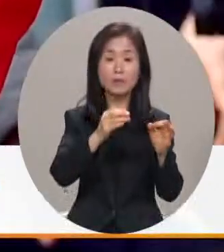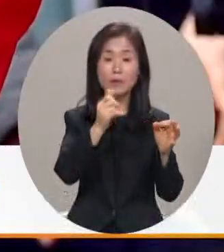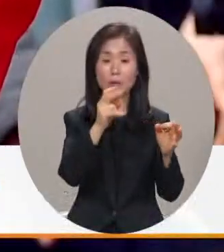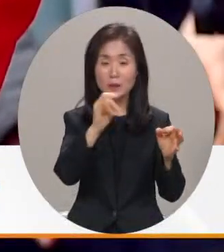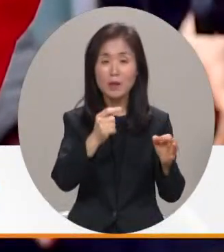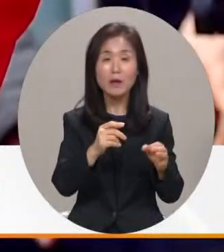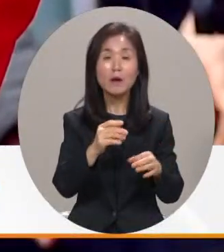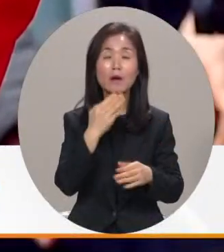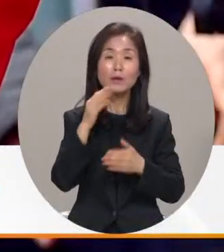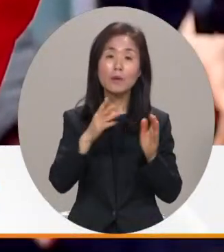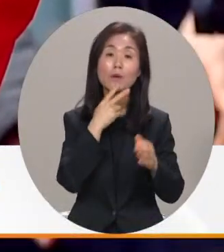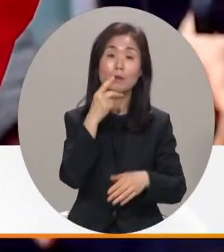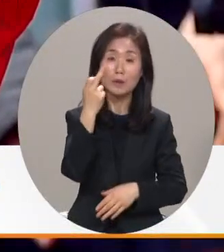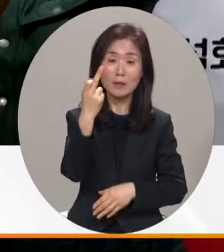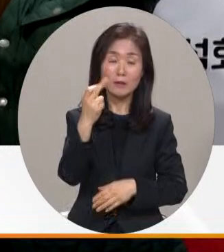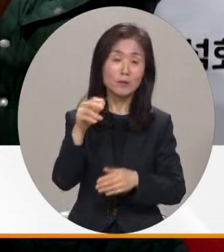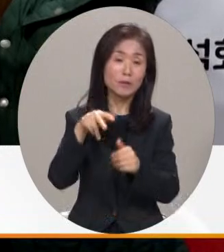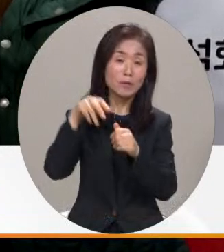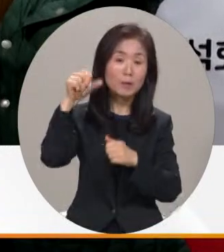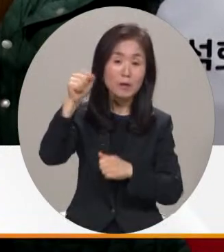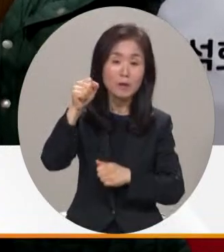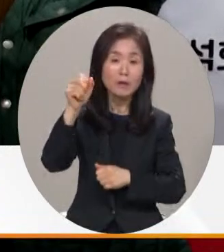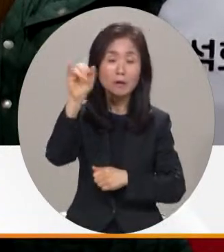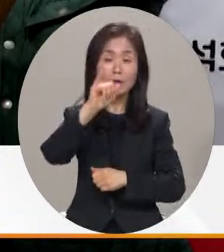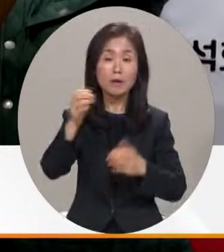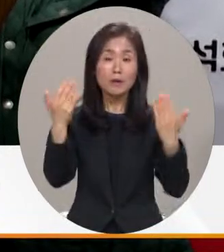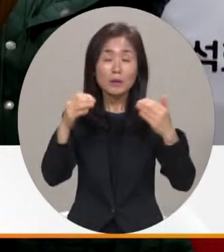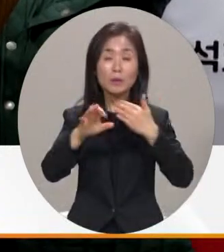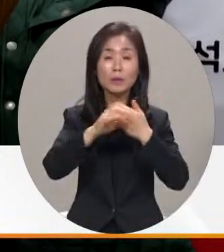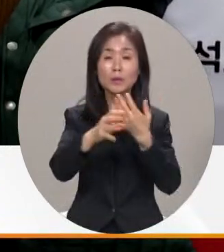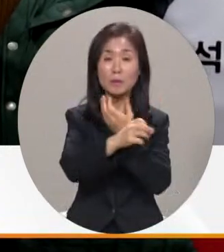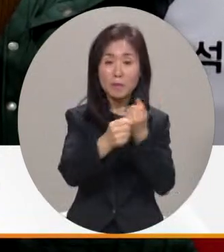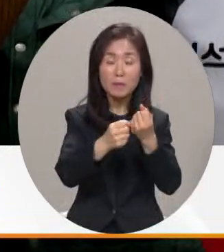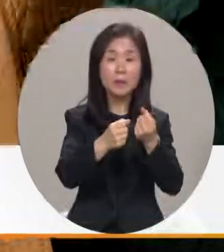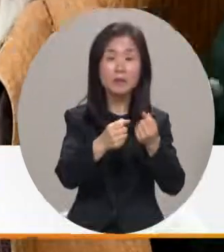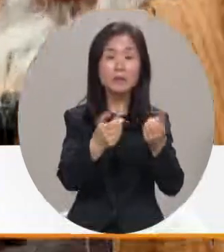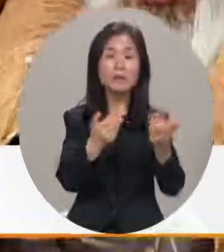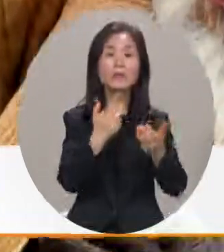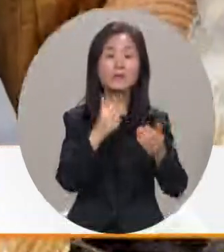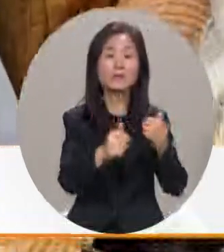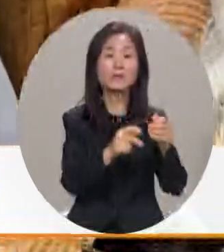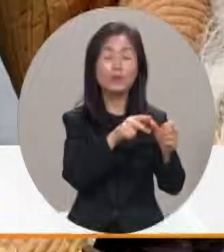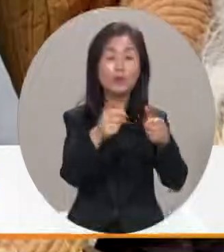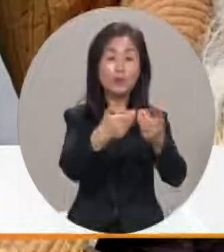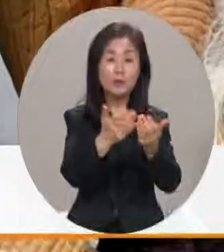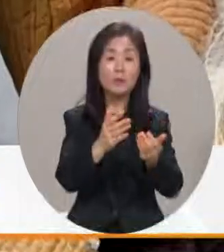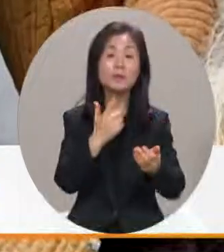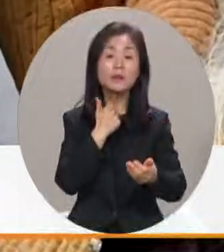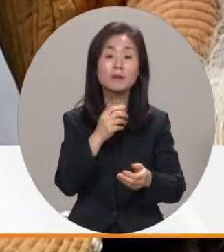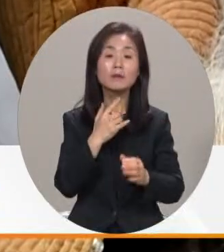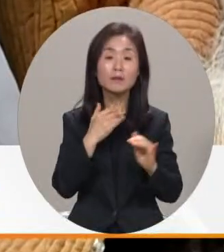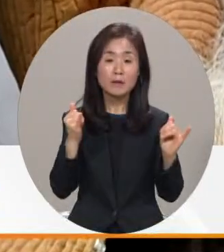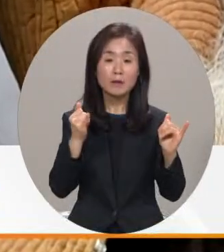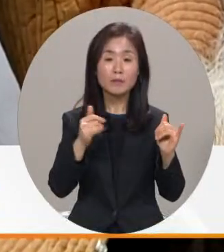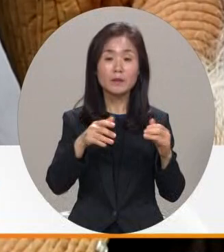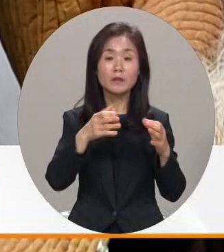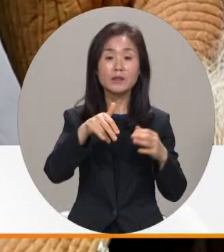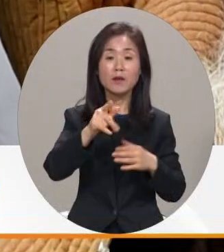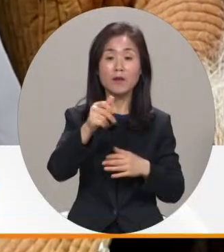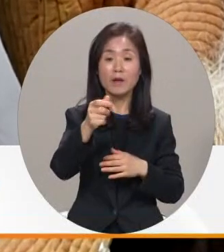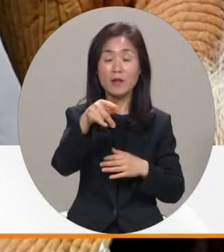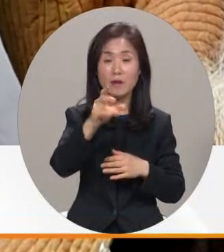경기도 오산시에 출마했고 전국학교 비정규직노조 출신의 정혜경 후보는 더불어 민주연합 비례대표